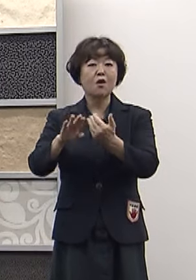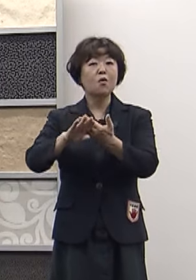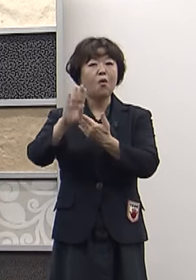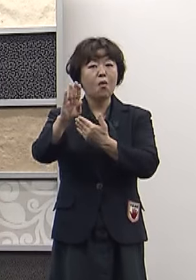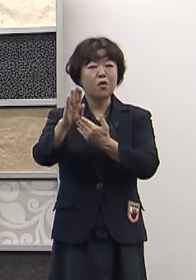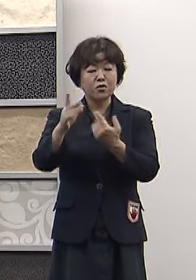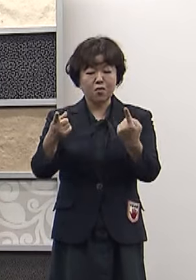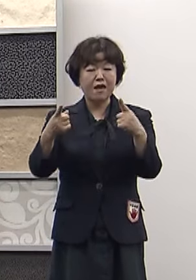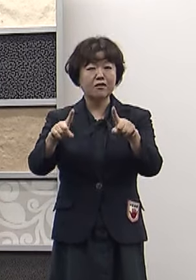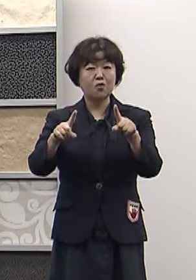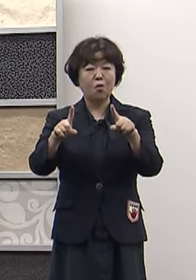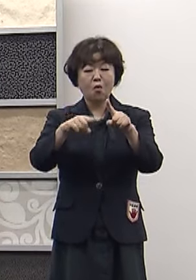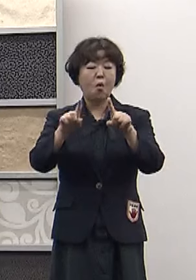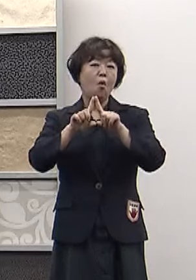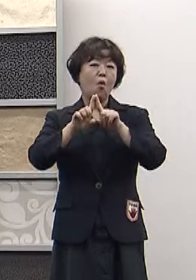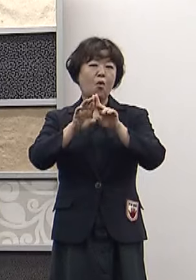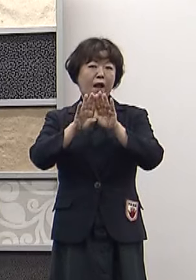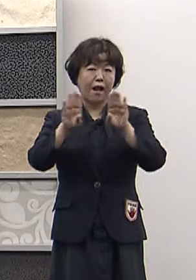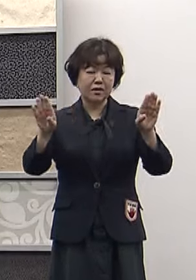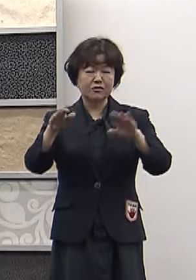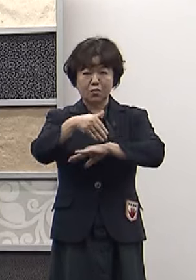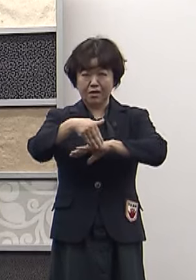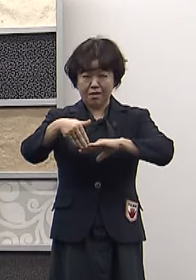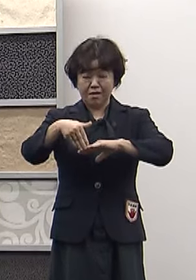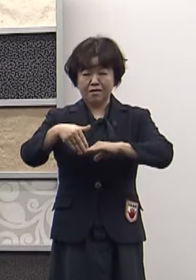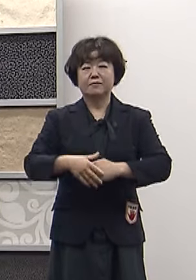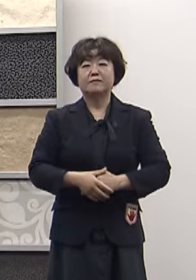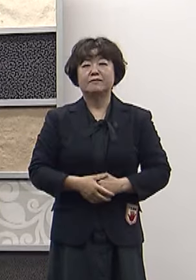ートを公開したいと思います。